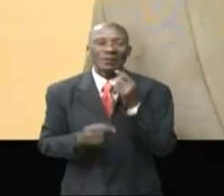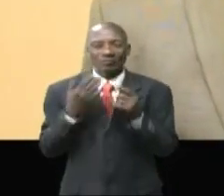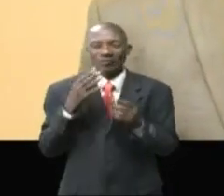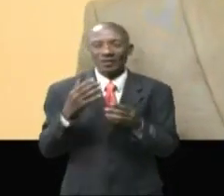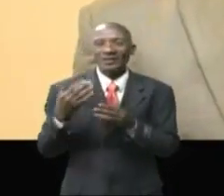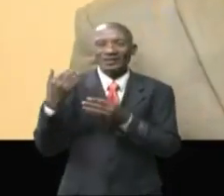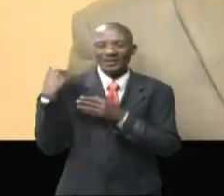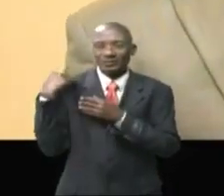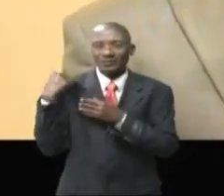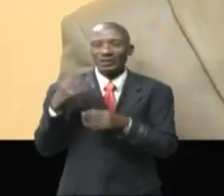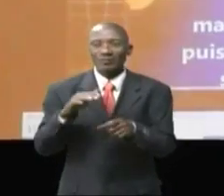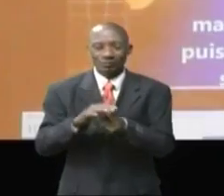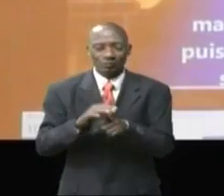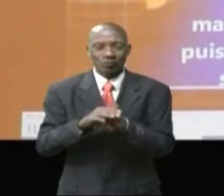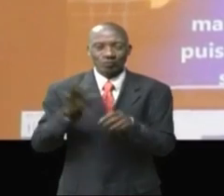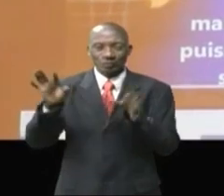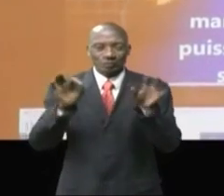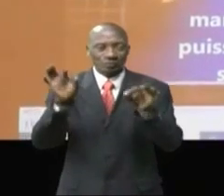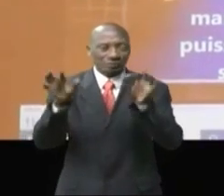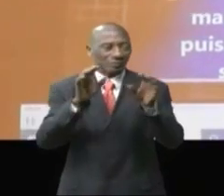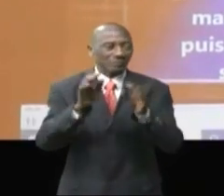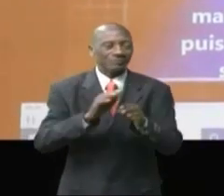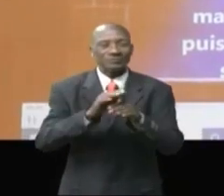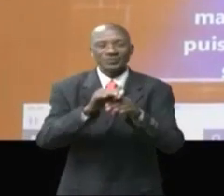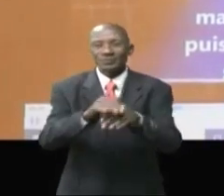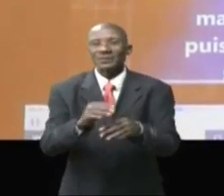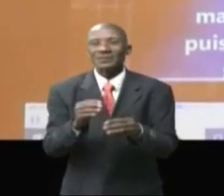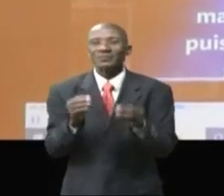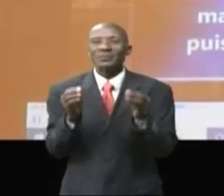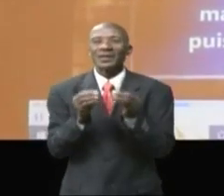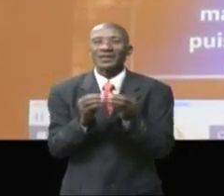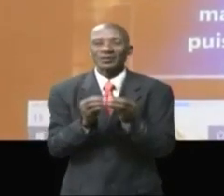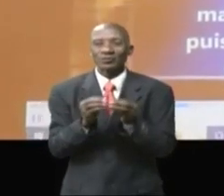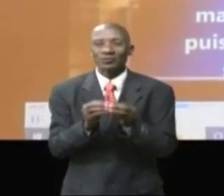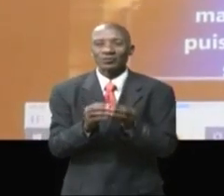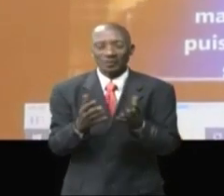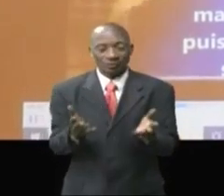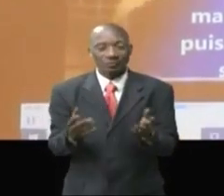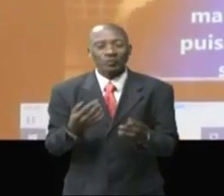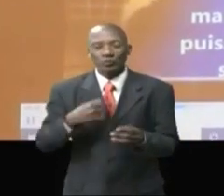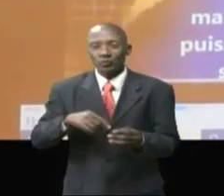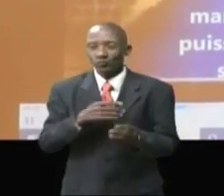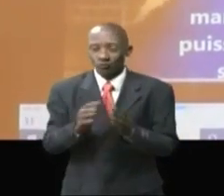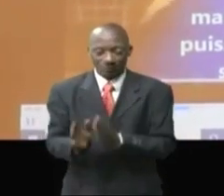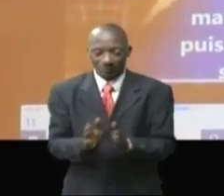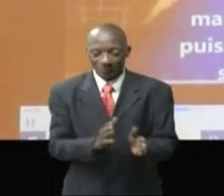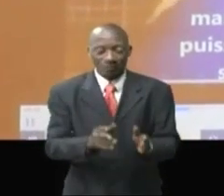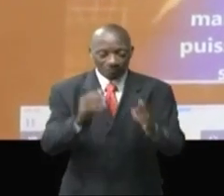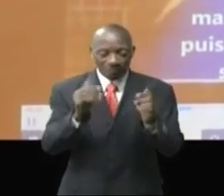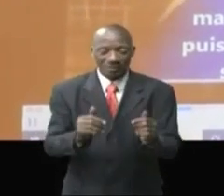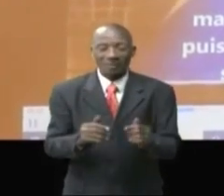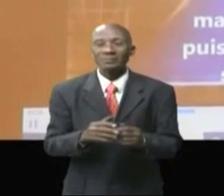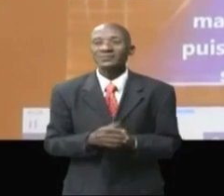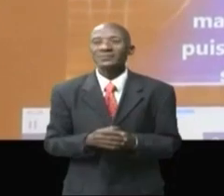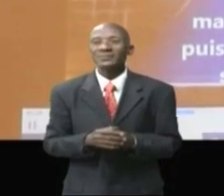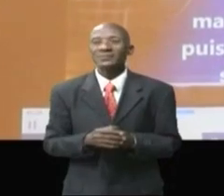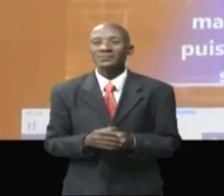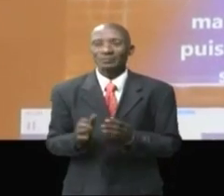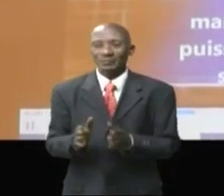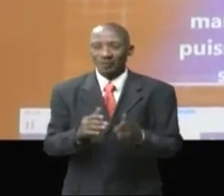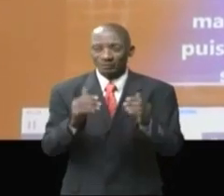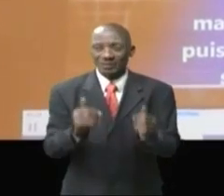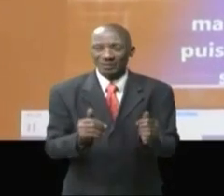Congo en 2016. Prophétie d'un lion qui traversait l'Afrique centrale et qui est venu s'installer à l'est de la République.